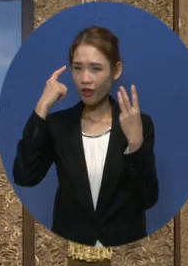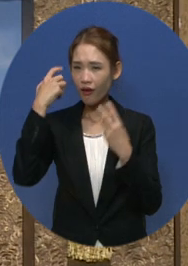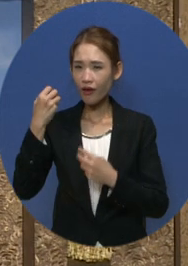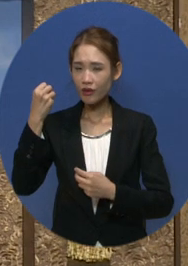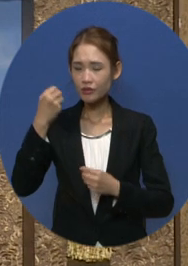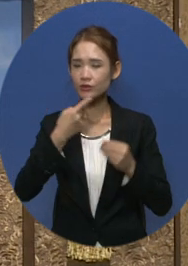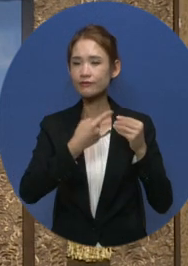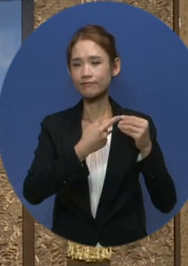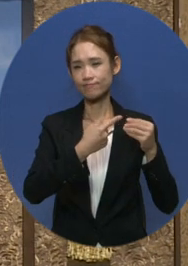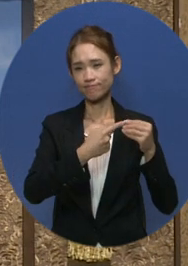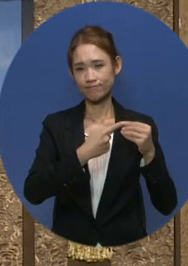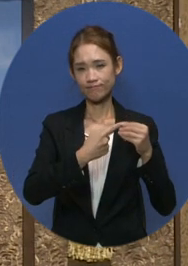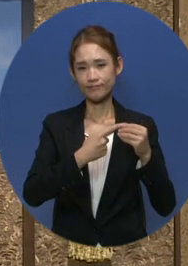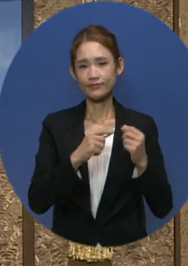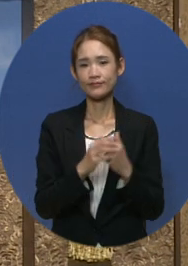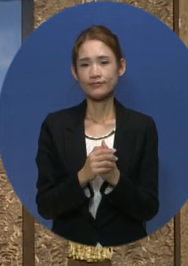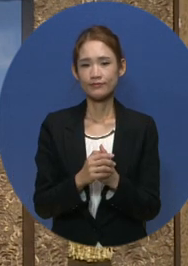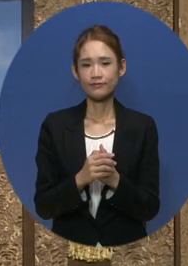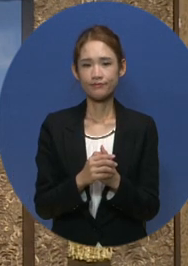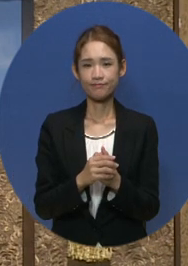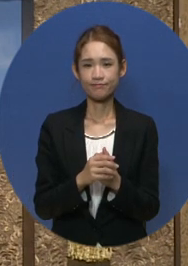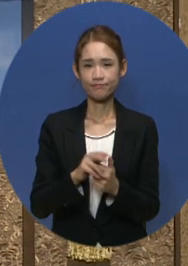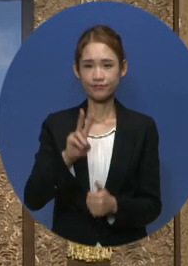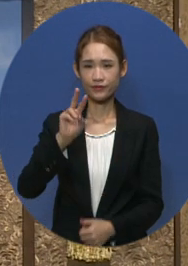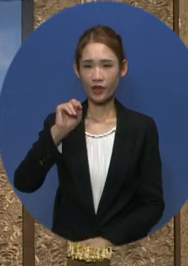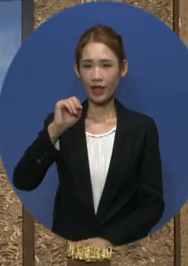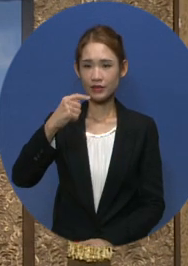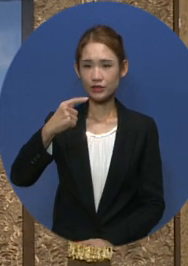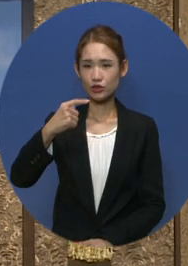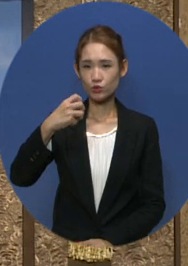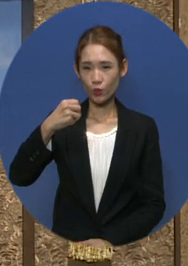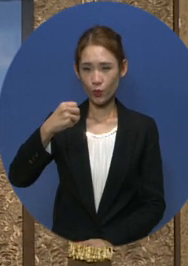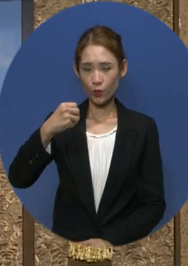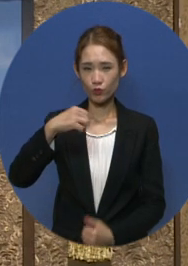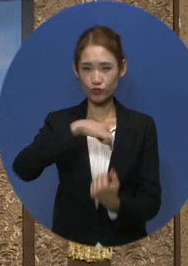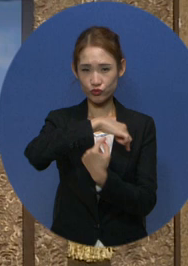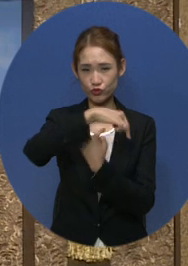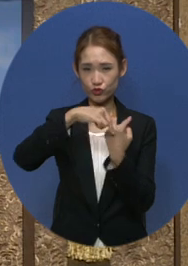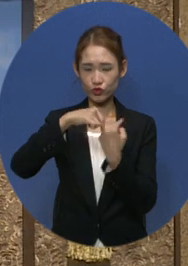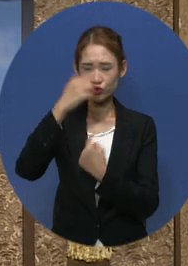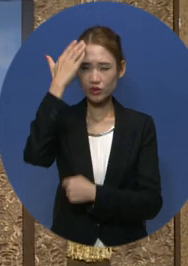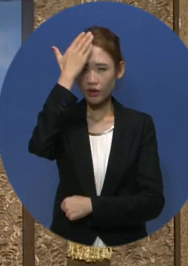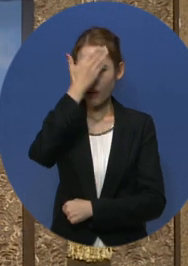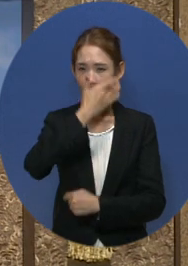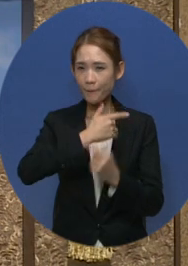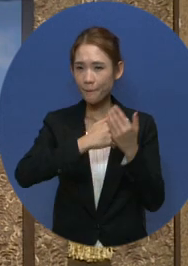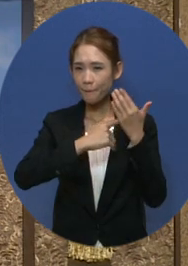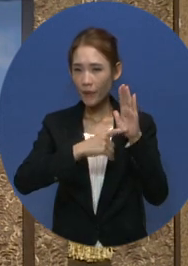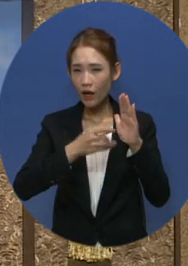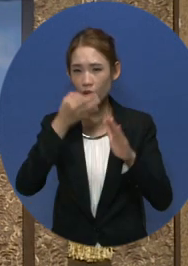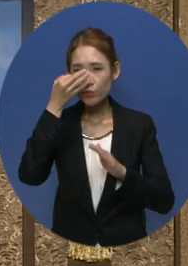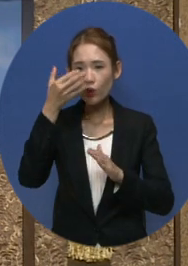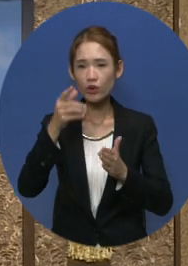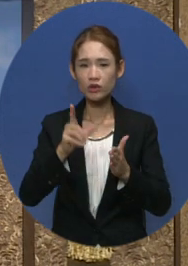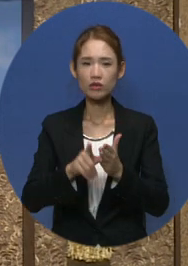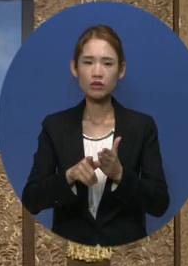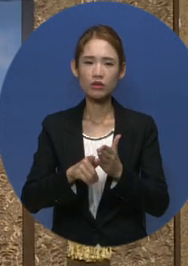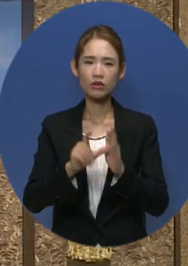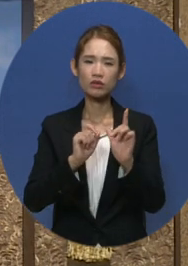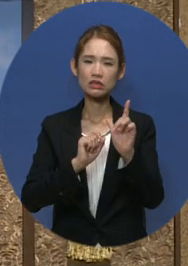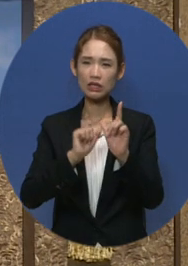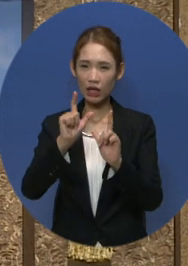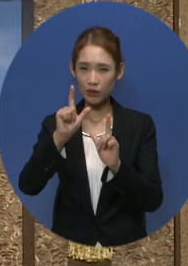첫 번째는 그 NGO의 투명성 문제가 부각이 될 때 많은 시민들은